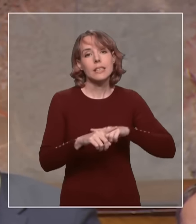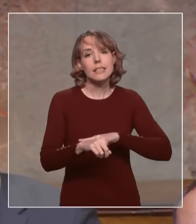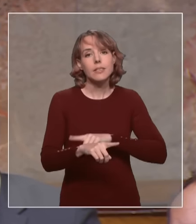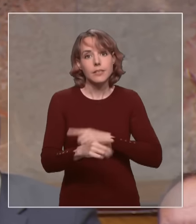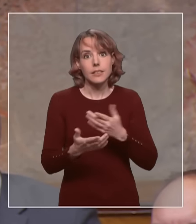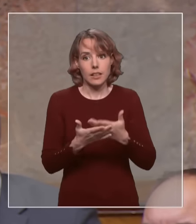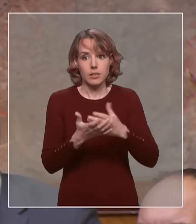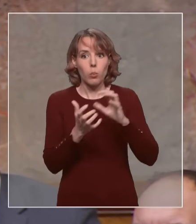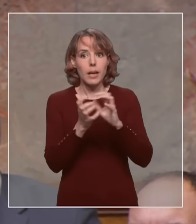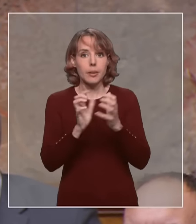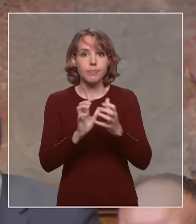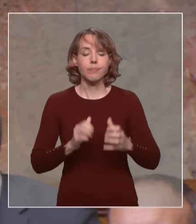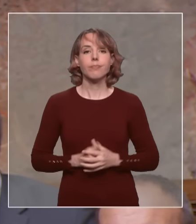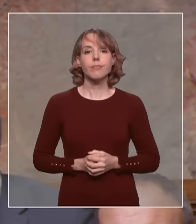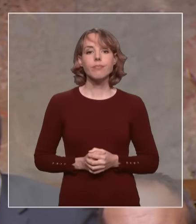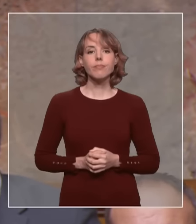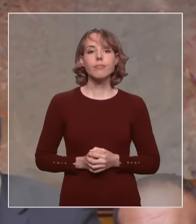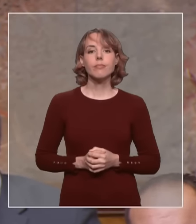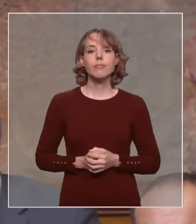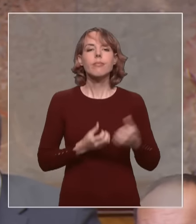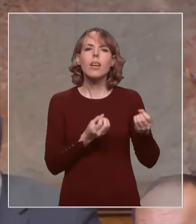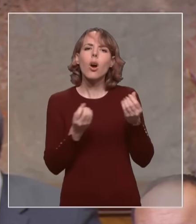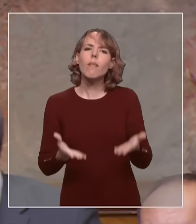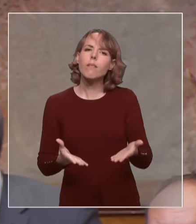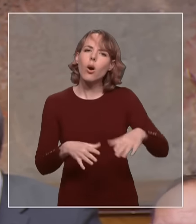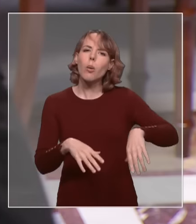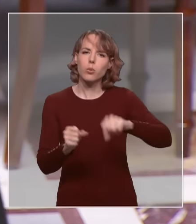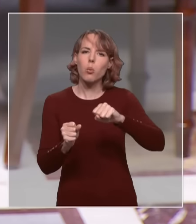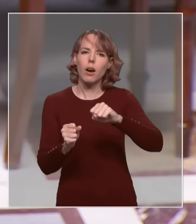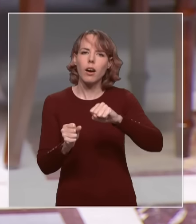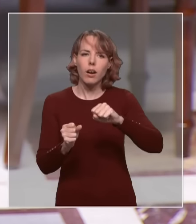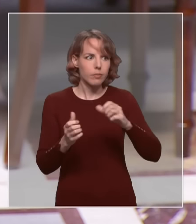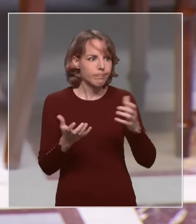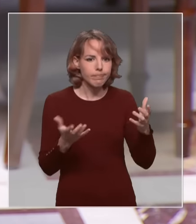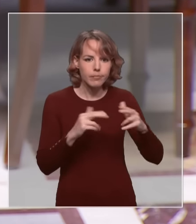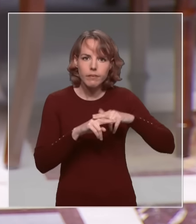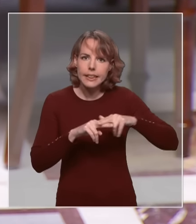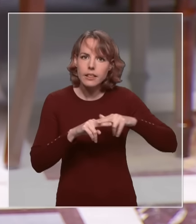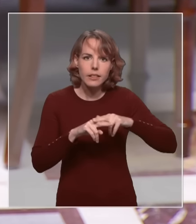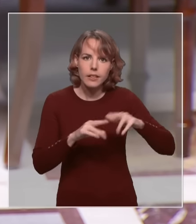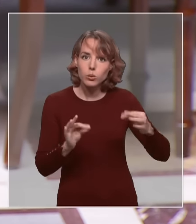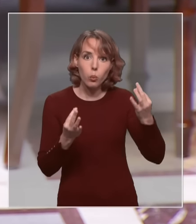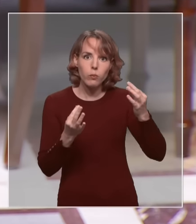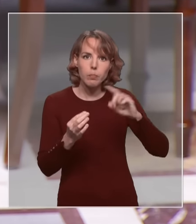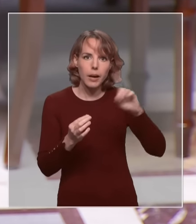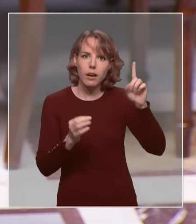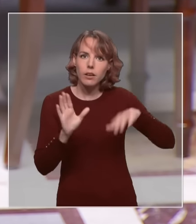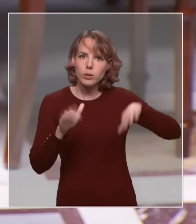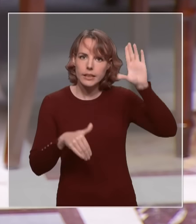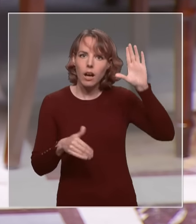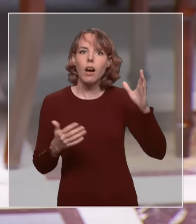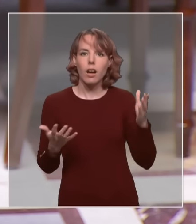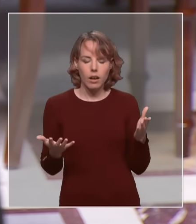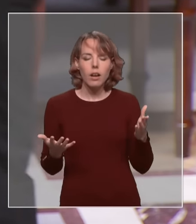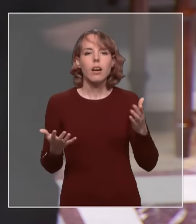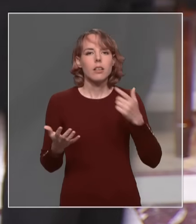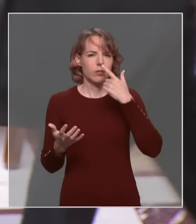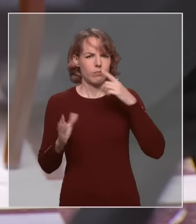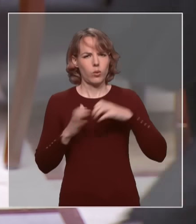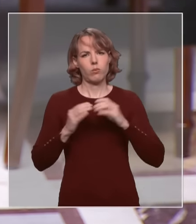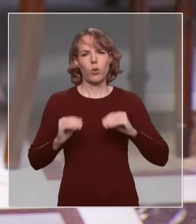très complet. Sur la question des offres d'emploi non pourvues aujourd'hui, je pense. On a un dispositif de